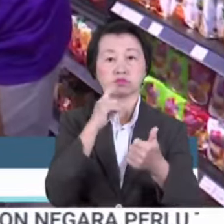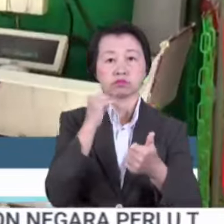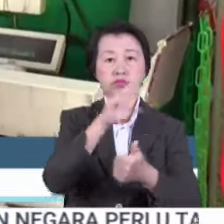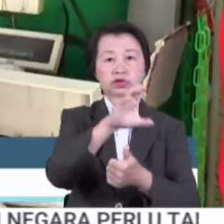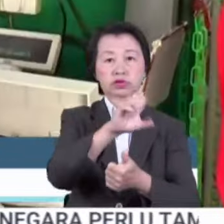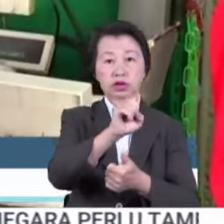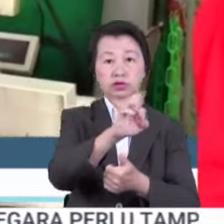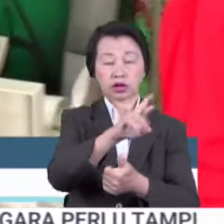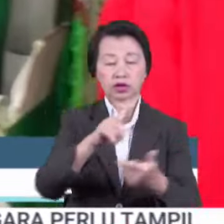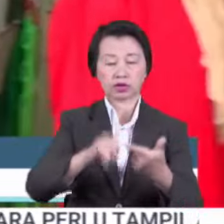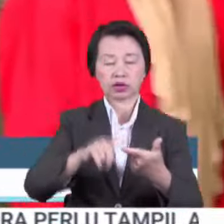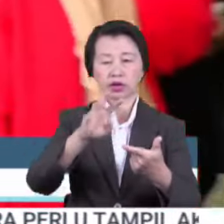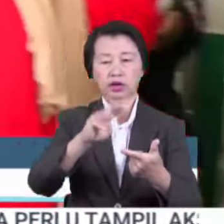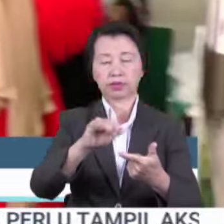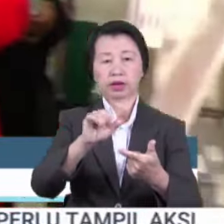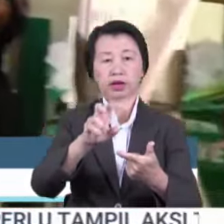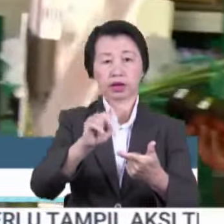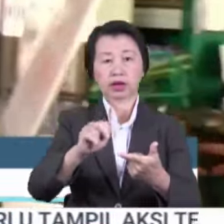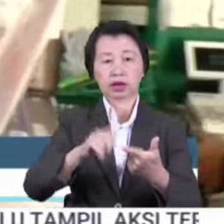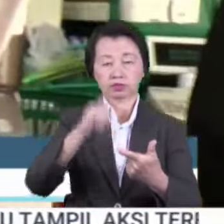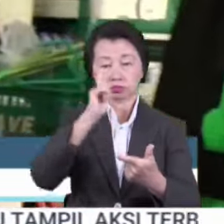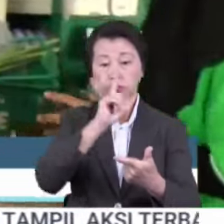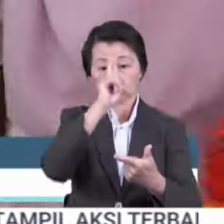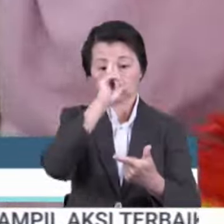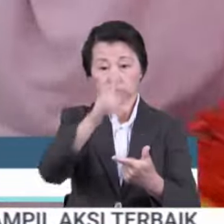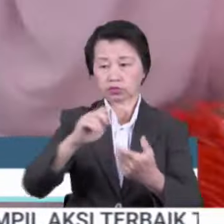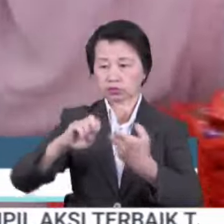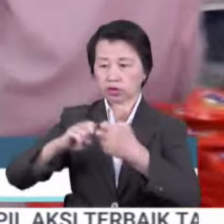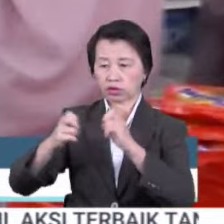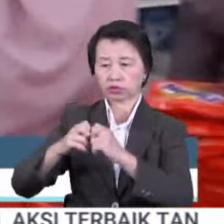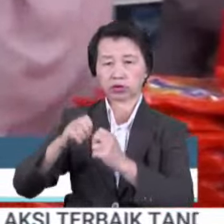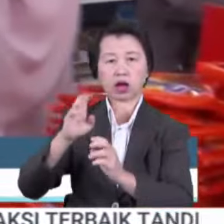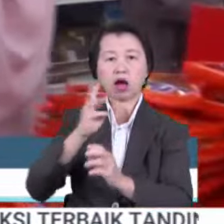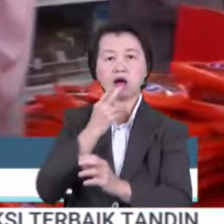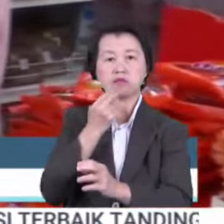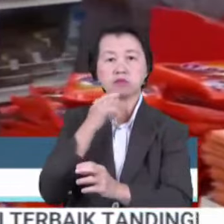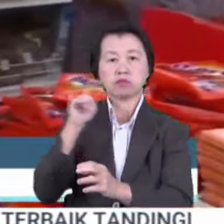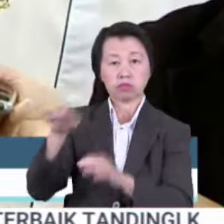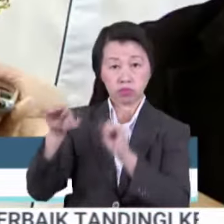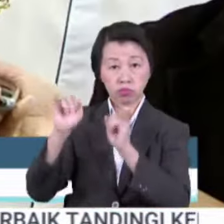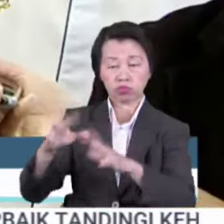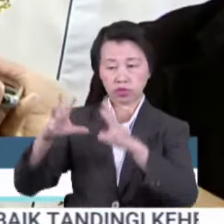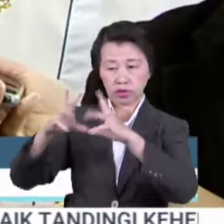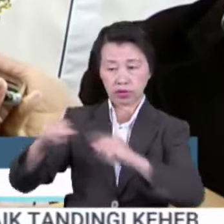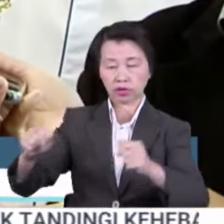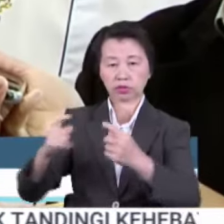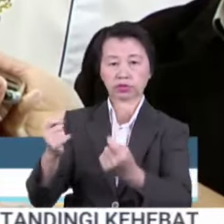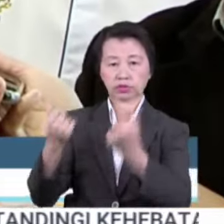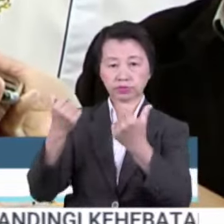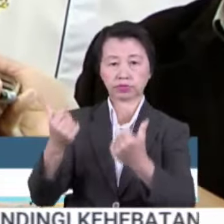dan msm bagi memastikan isu gangguan bakalan gula dapat diatasi